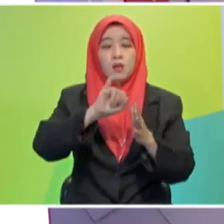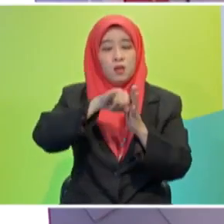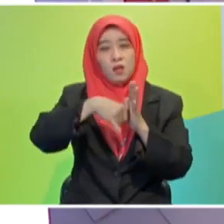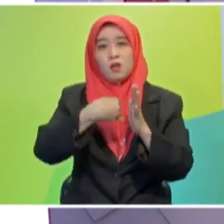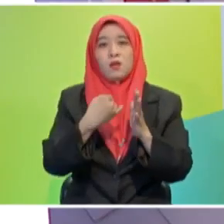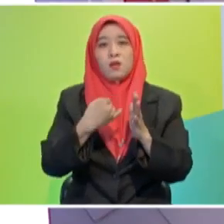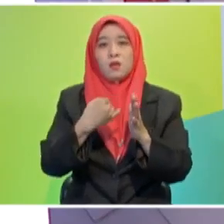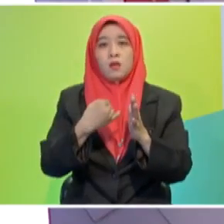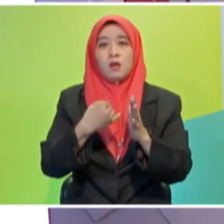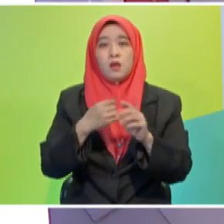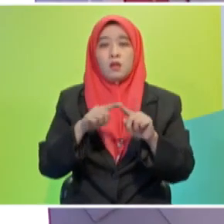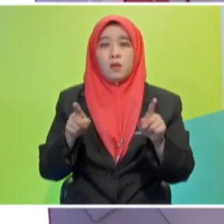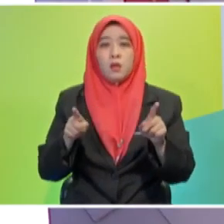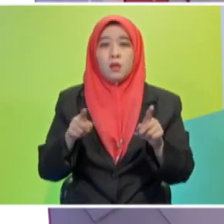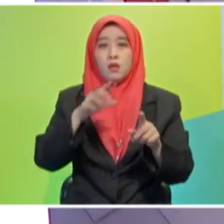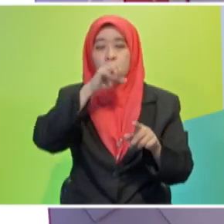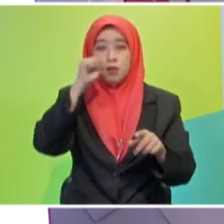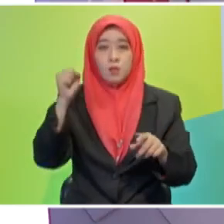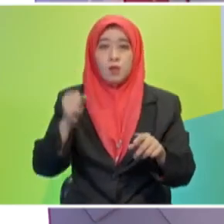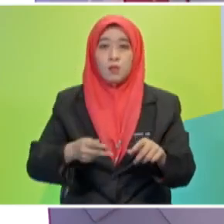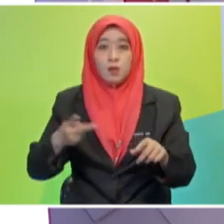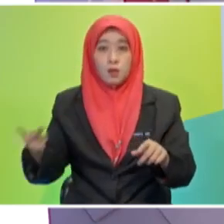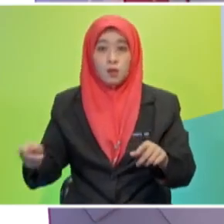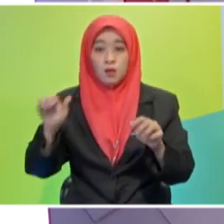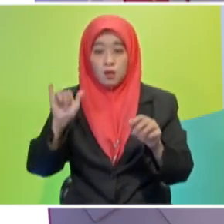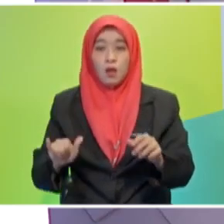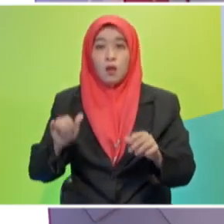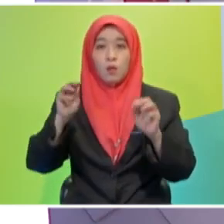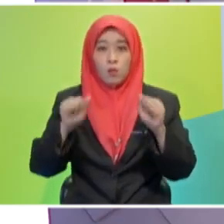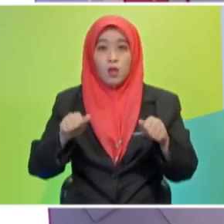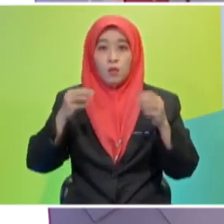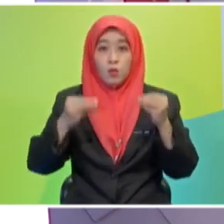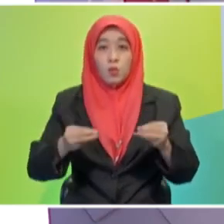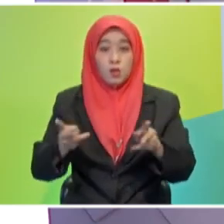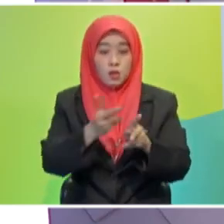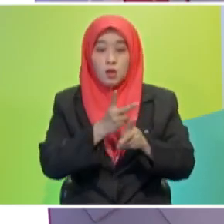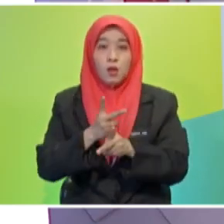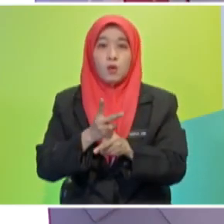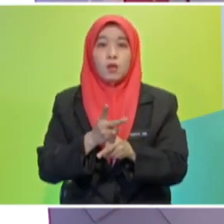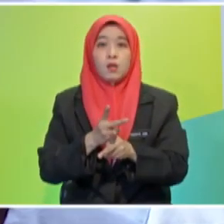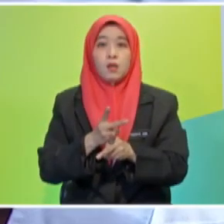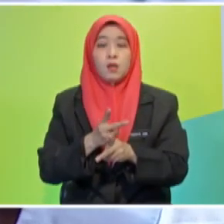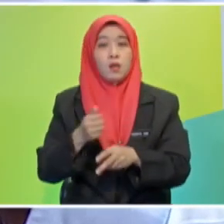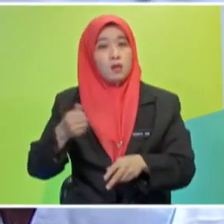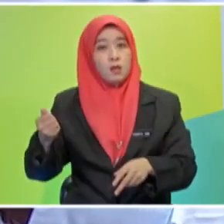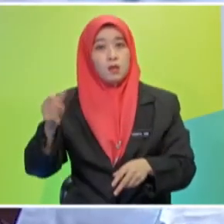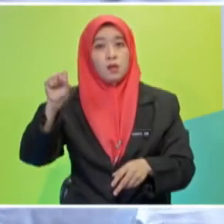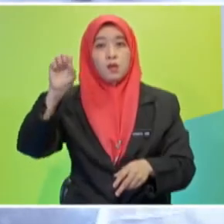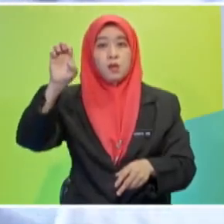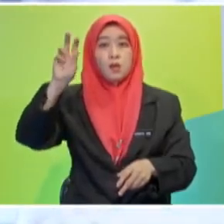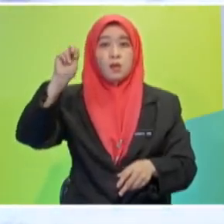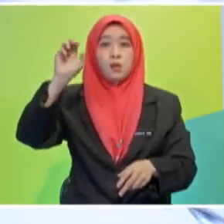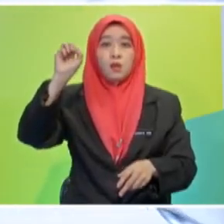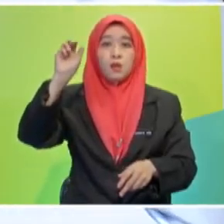bahan yang boleh kita kawal, jadi dia boleh digunakan sepanjang masa. Okey, sensor. Jadi kat sini cikgu pilih hanya